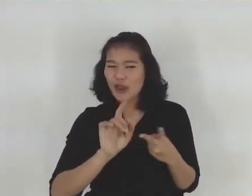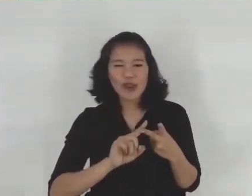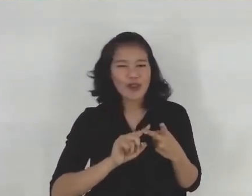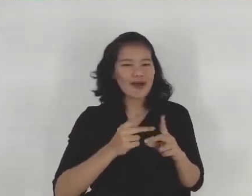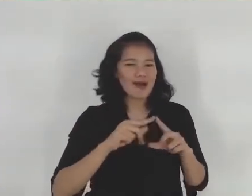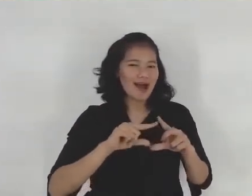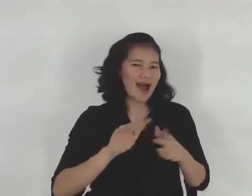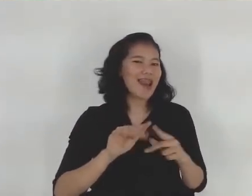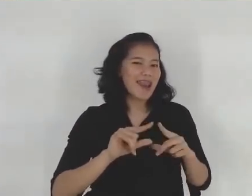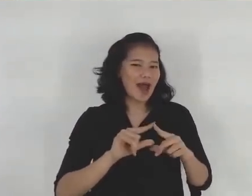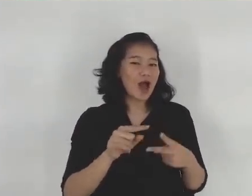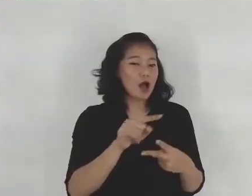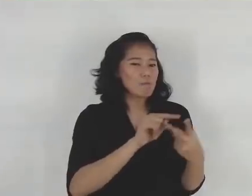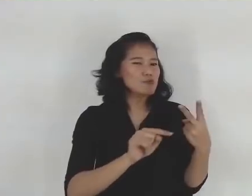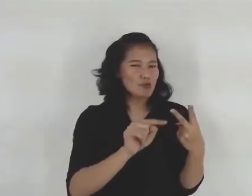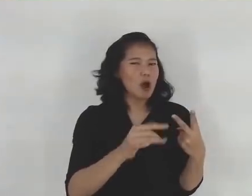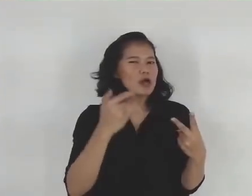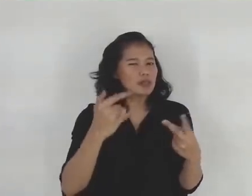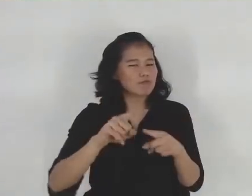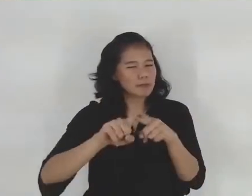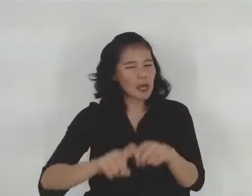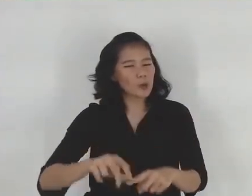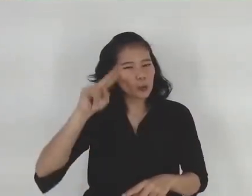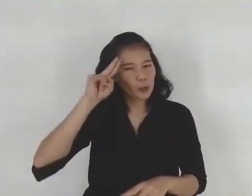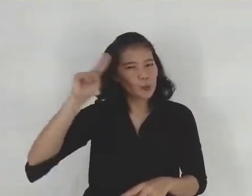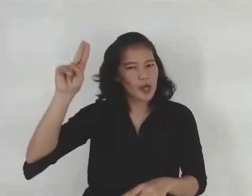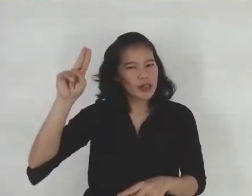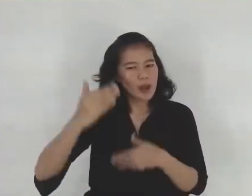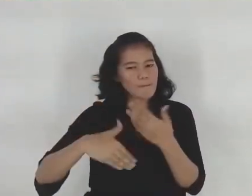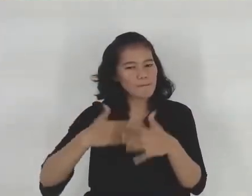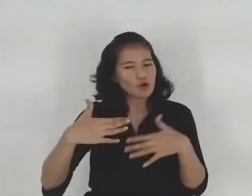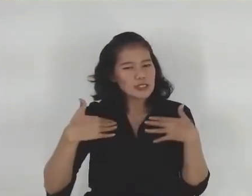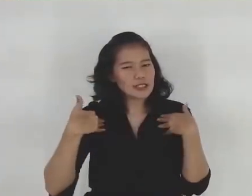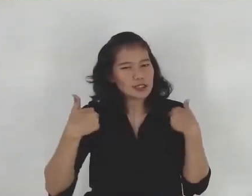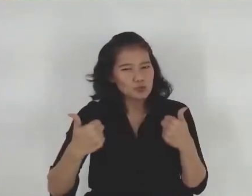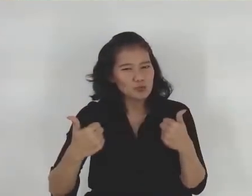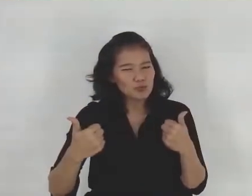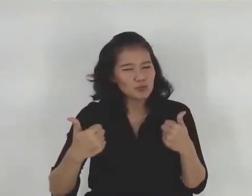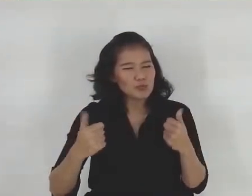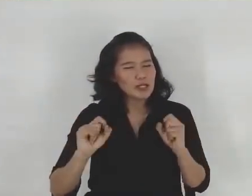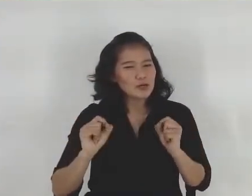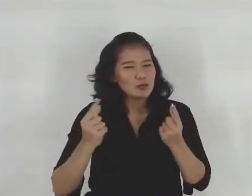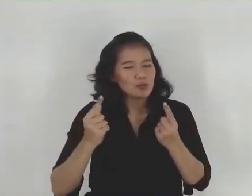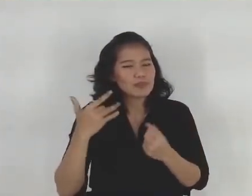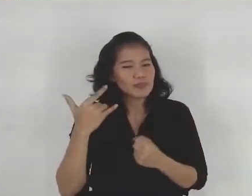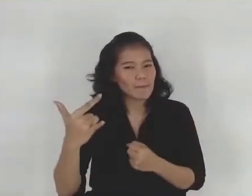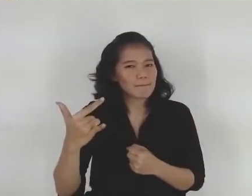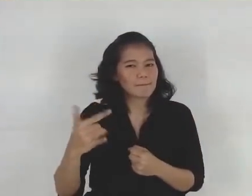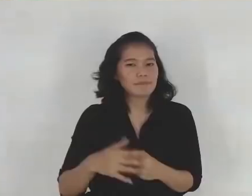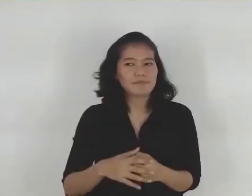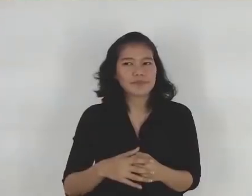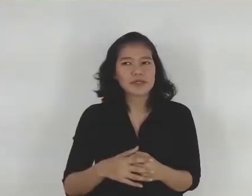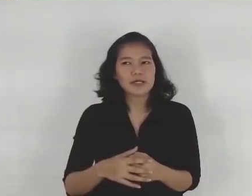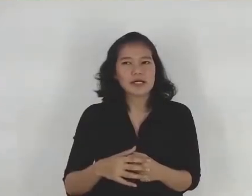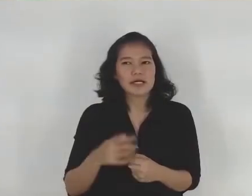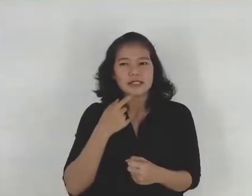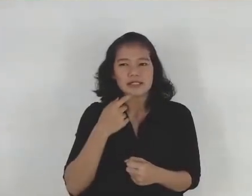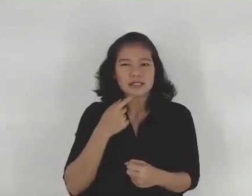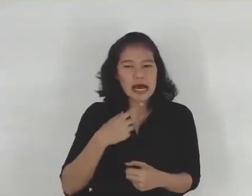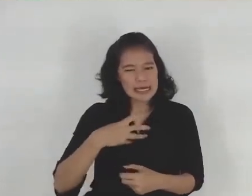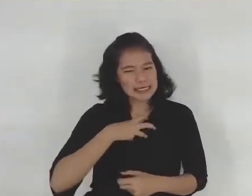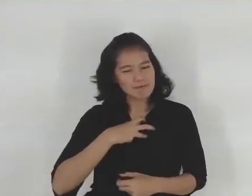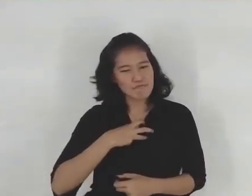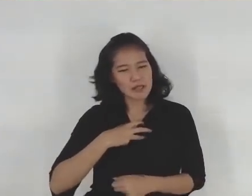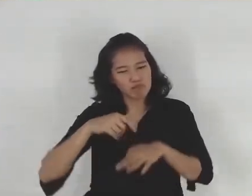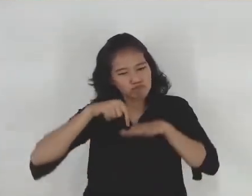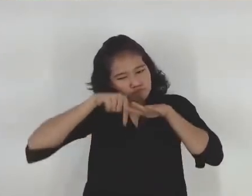yang terus mengandalkan Tuhan dalam setiap proses kehidupan mereka kesaksian penghayatan iman